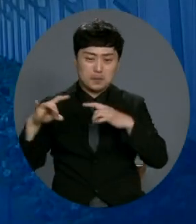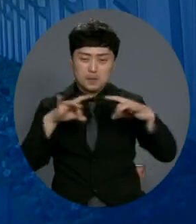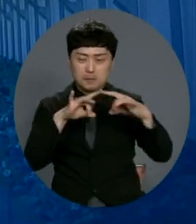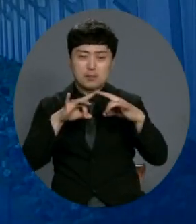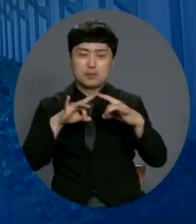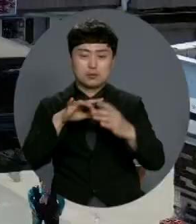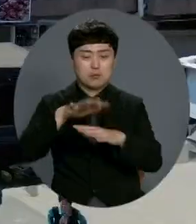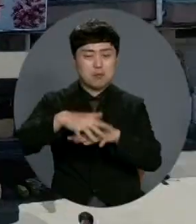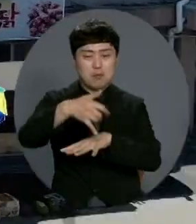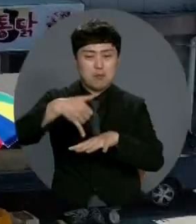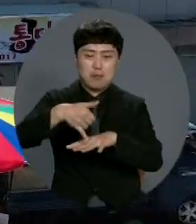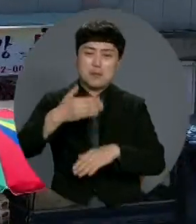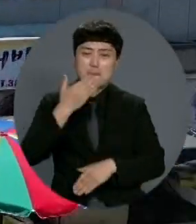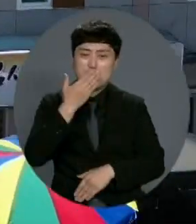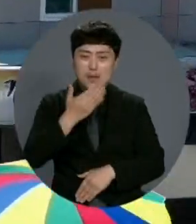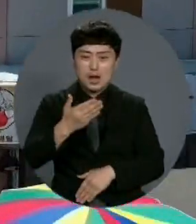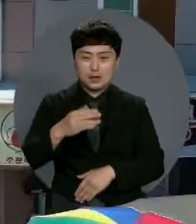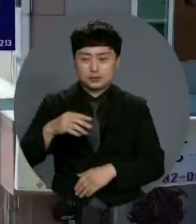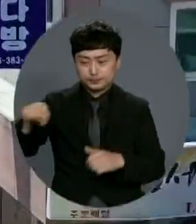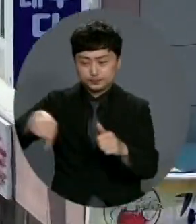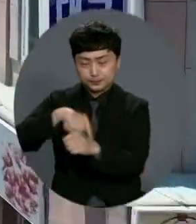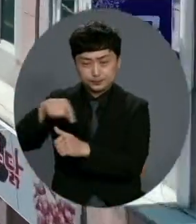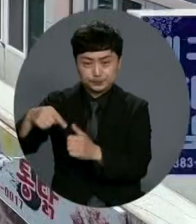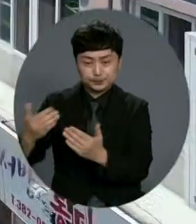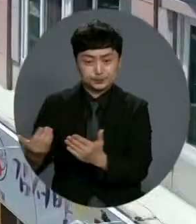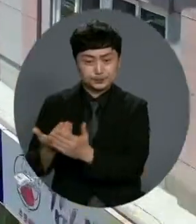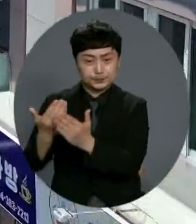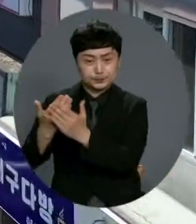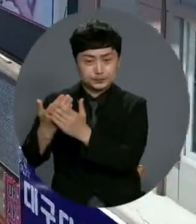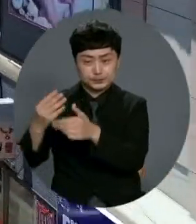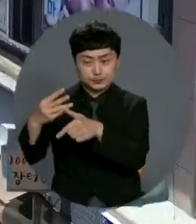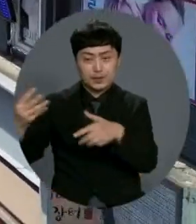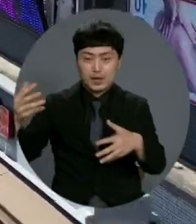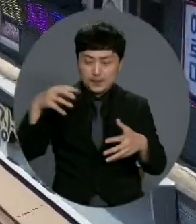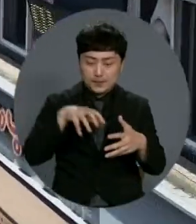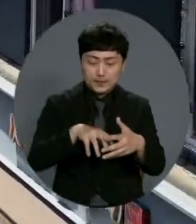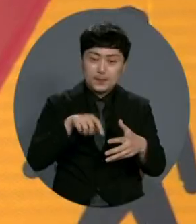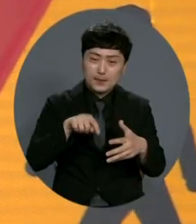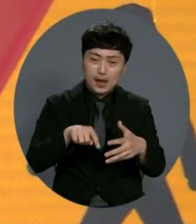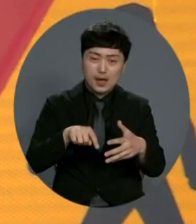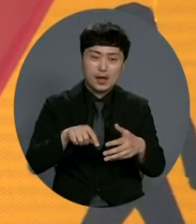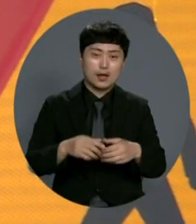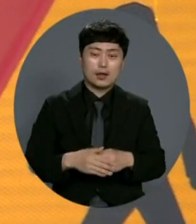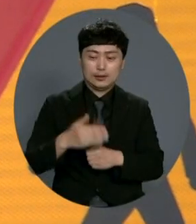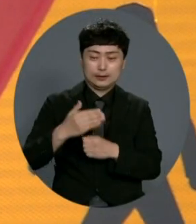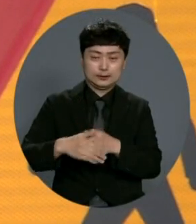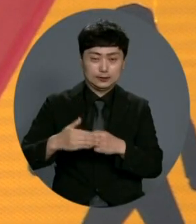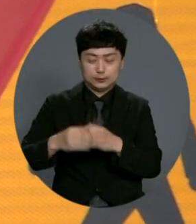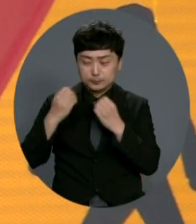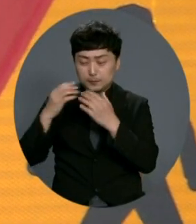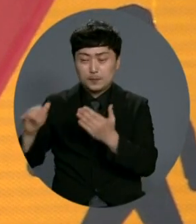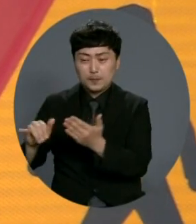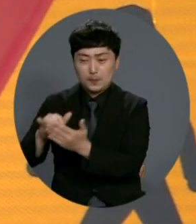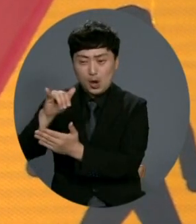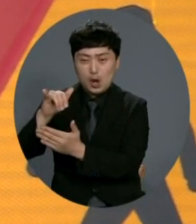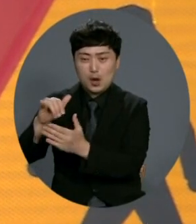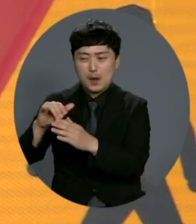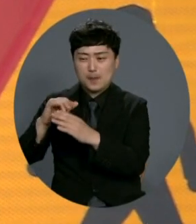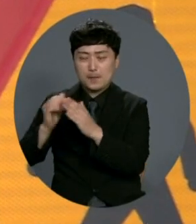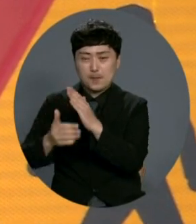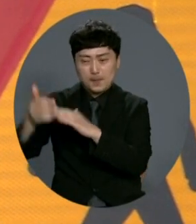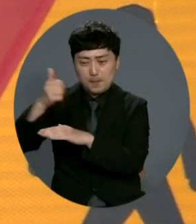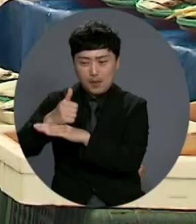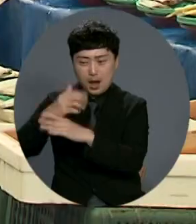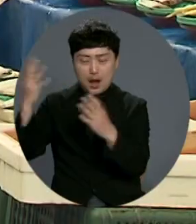있습니다. 새로운 공항 건립을 위해 추진한 군위군의 대구시 편입. 대구 경북 신공항이 성공적으로